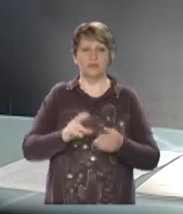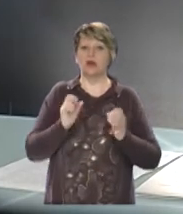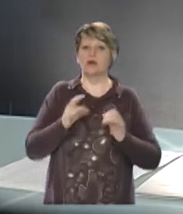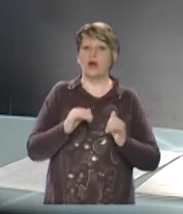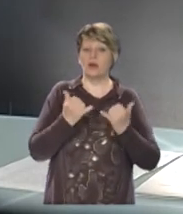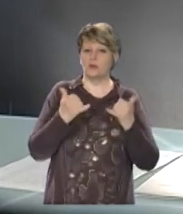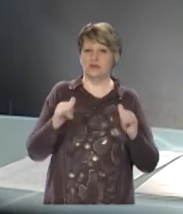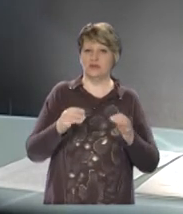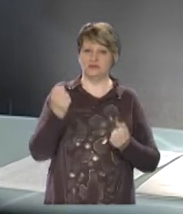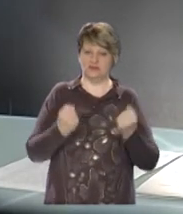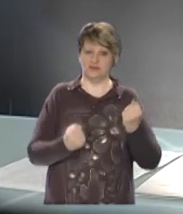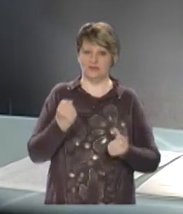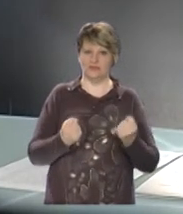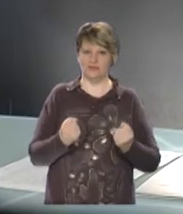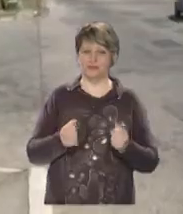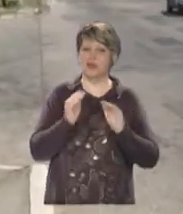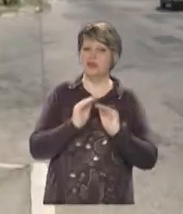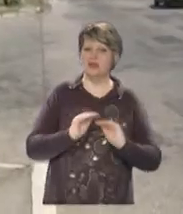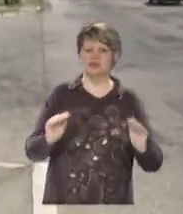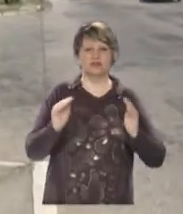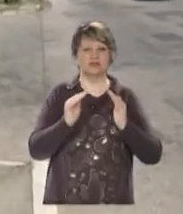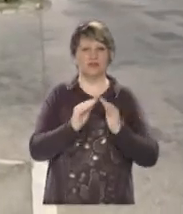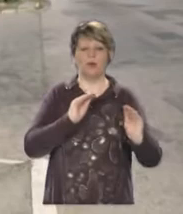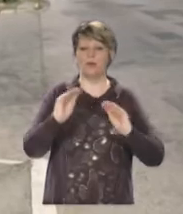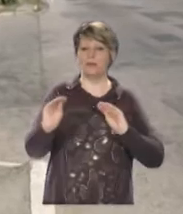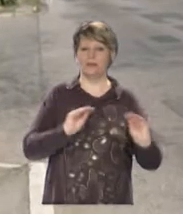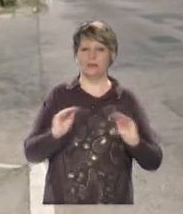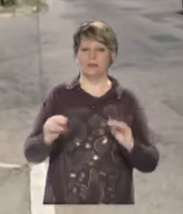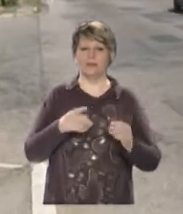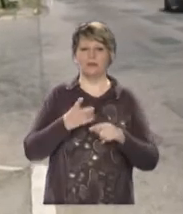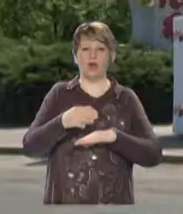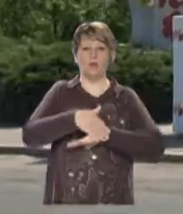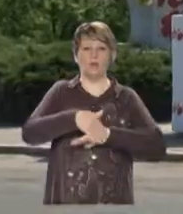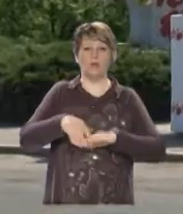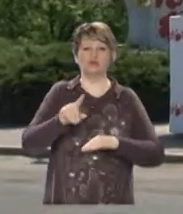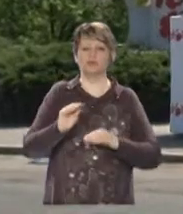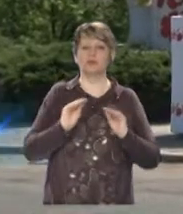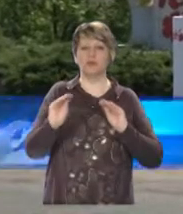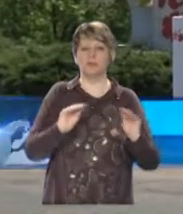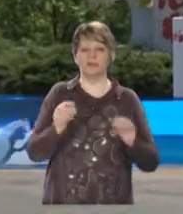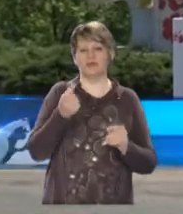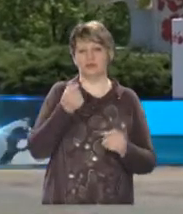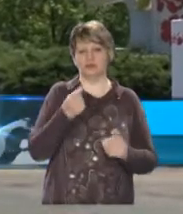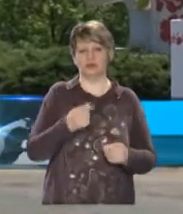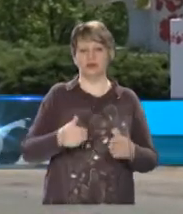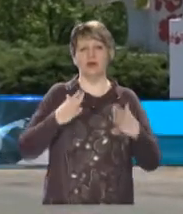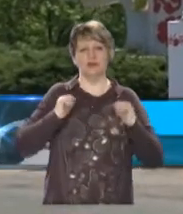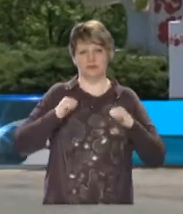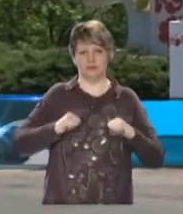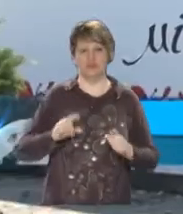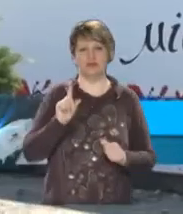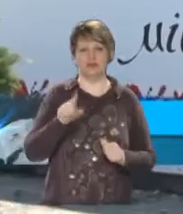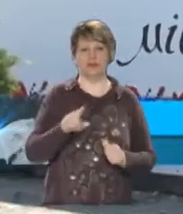новий дизайн, з'ясовували наші колеги. Із затишних домашніх інтер'єрів народний орнамент вийшов на вулицю, щоб додати трохи затишку і